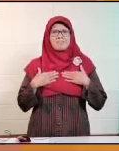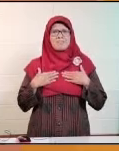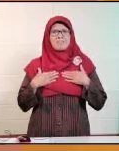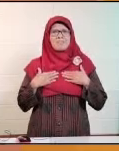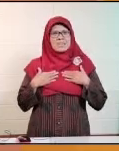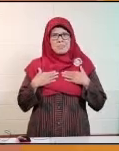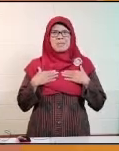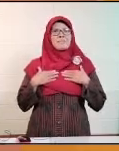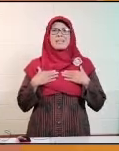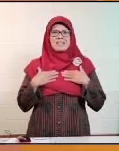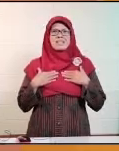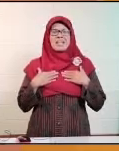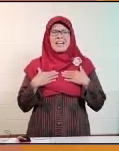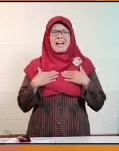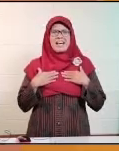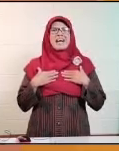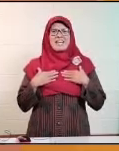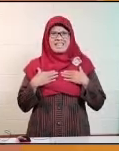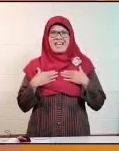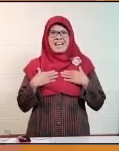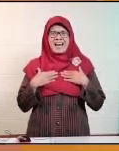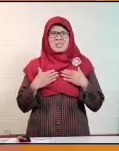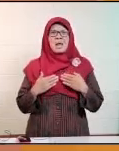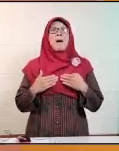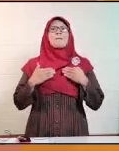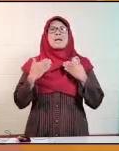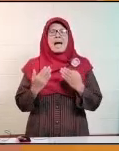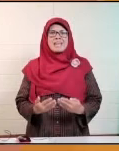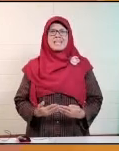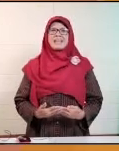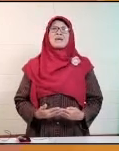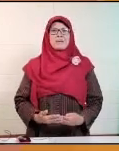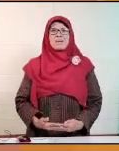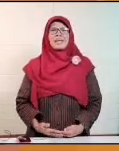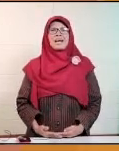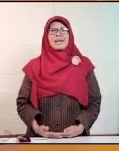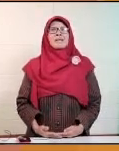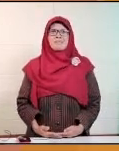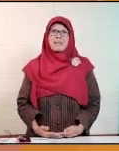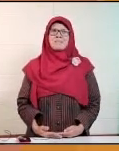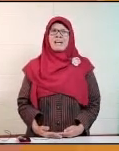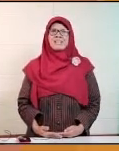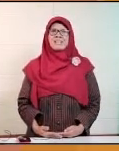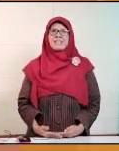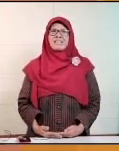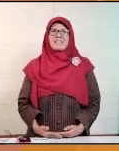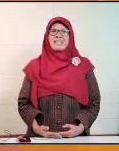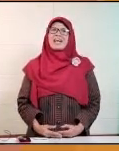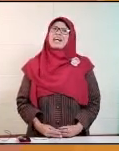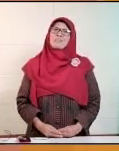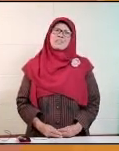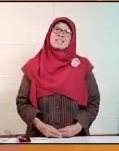dengan Hai pendapat atau selera kita sudah berani memberikan pendapat